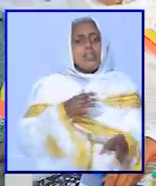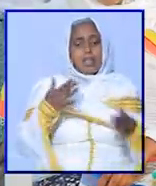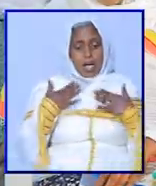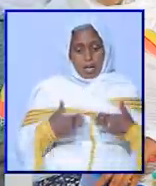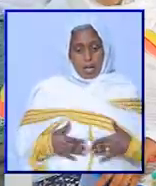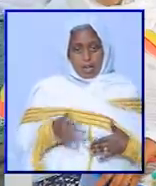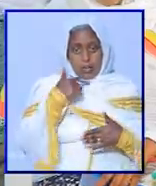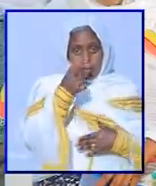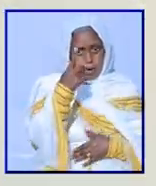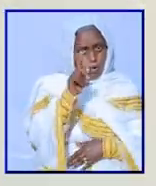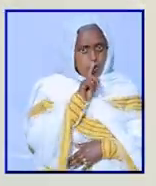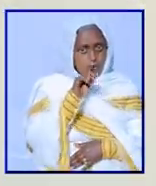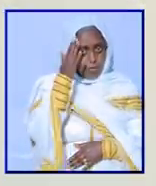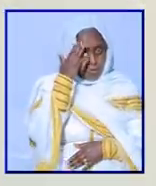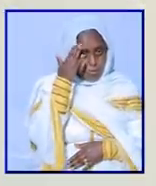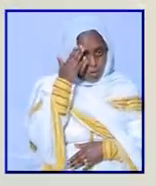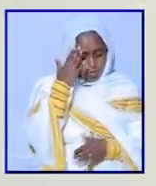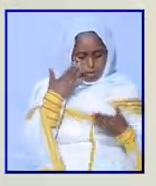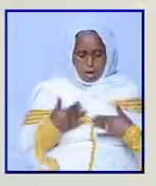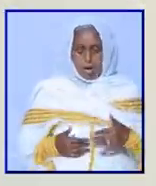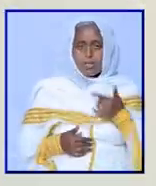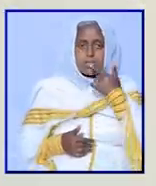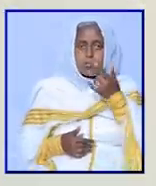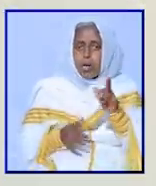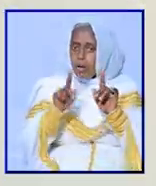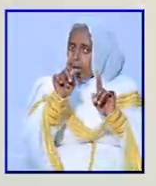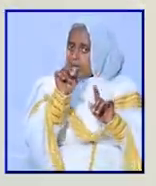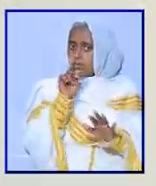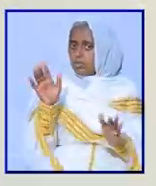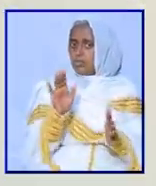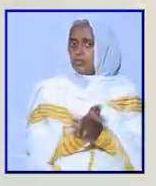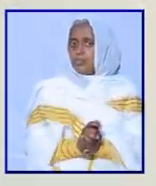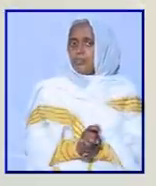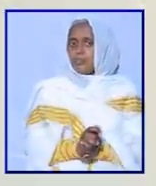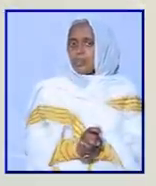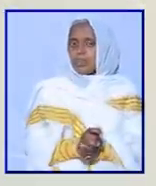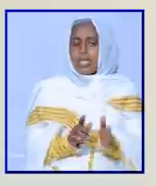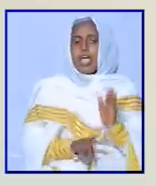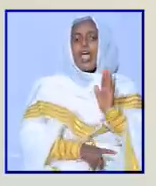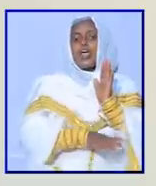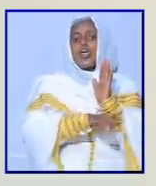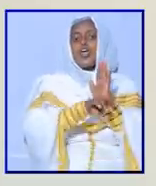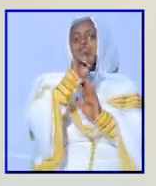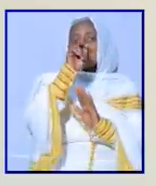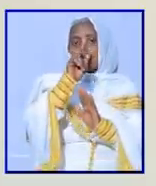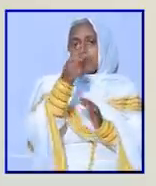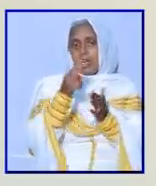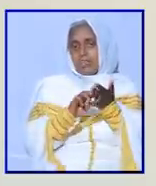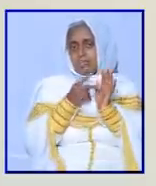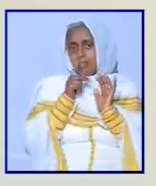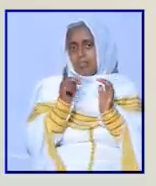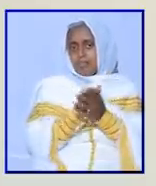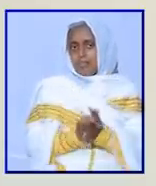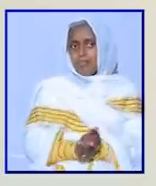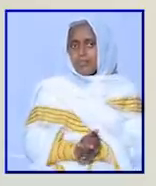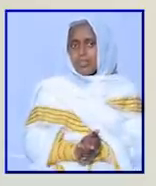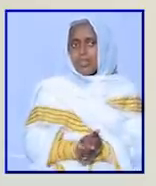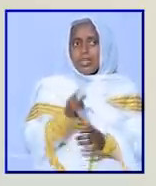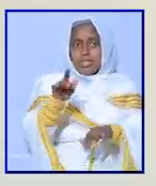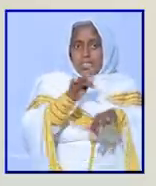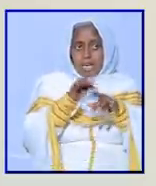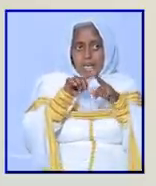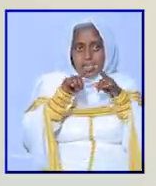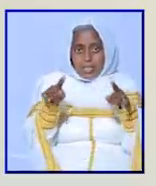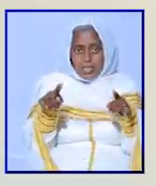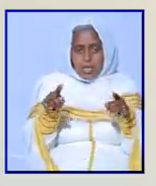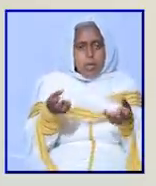አካል የሚባለው አንድ ነው እንግዲህ እንደምታውቁት አካል ሲባል አንድ ነው ይሄ ግንዱ አይደለ